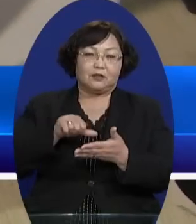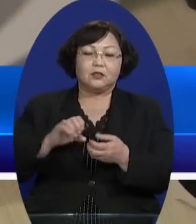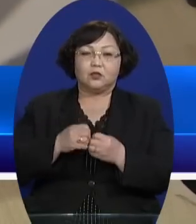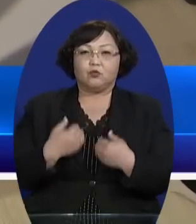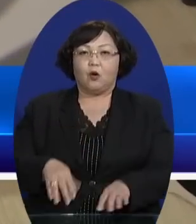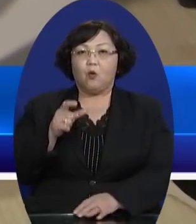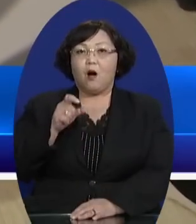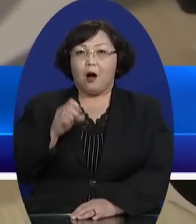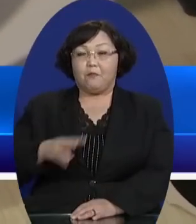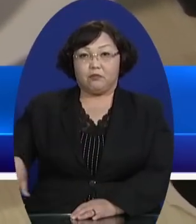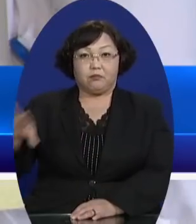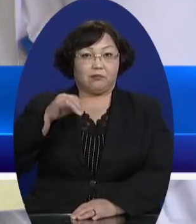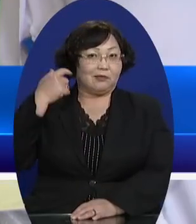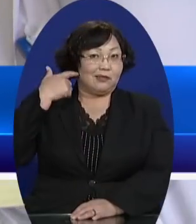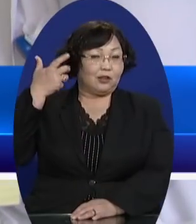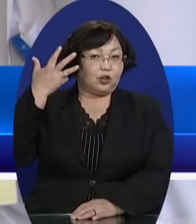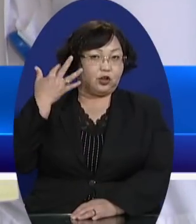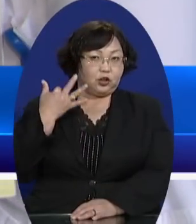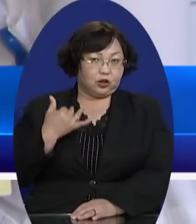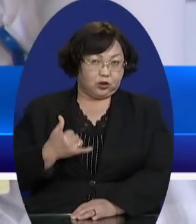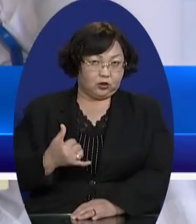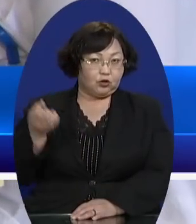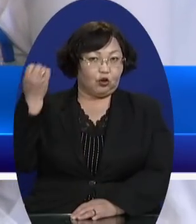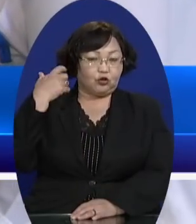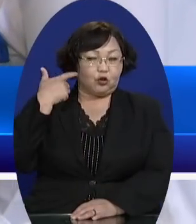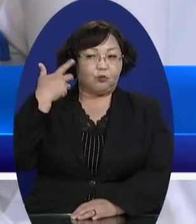Хүмүүсийн дунд сонсгол буурах эмгэг нэмэгдэж байна.